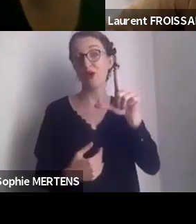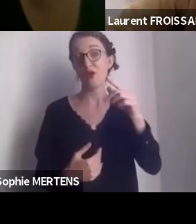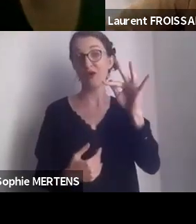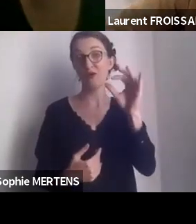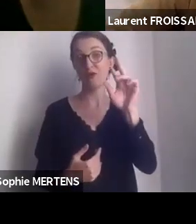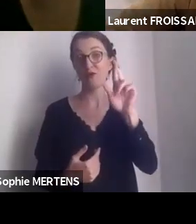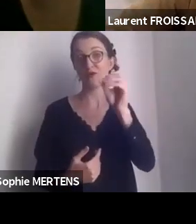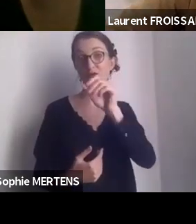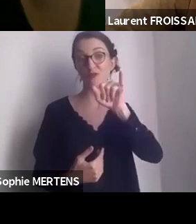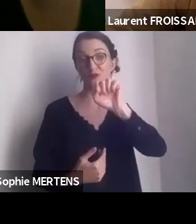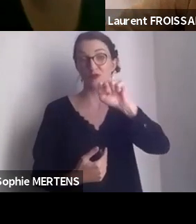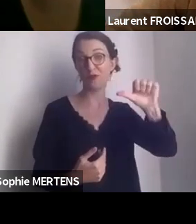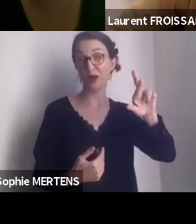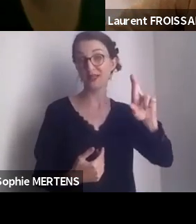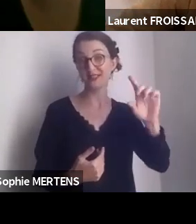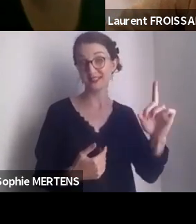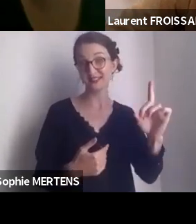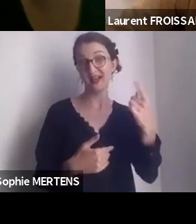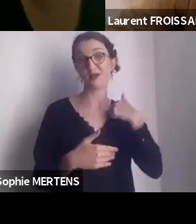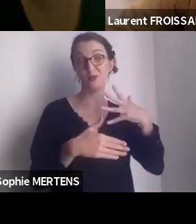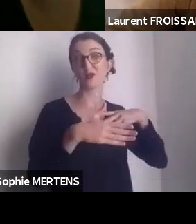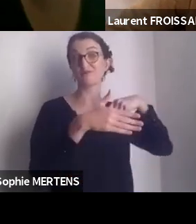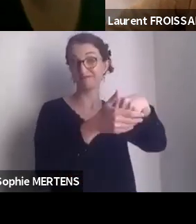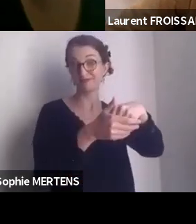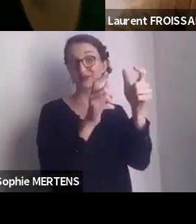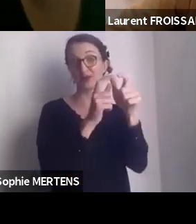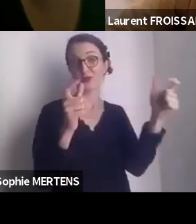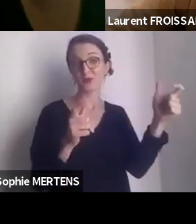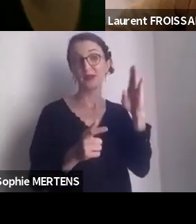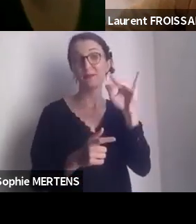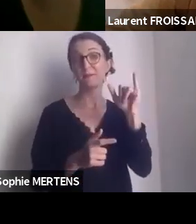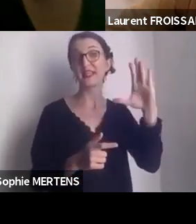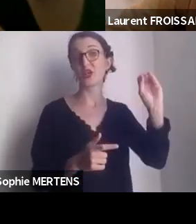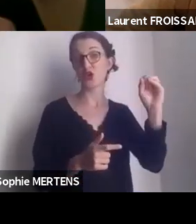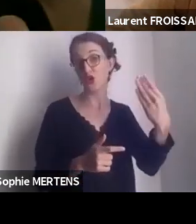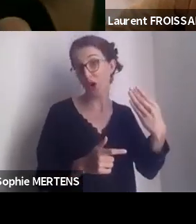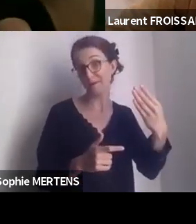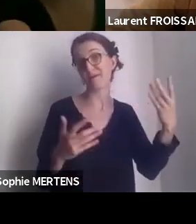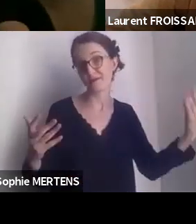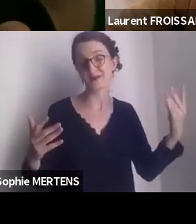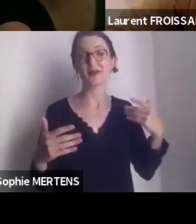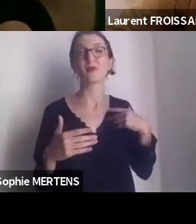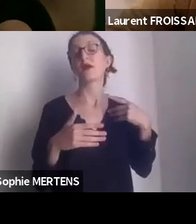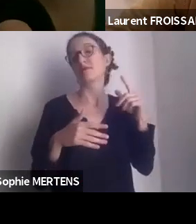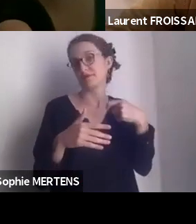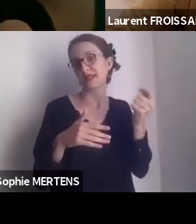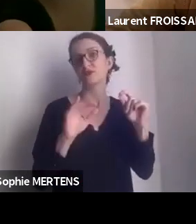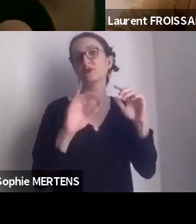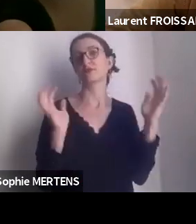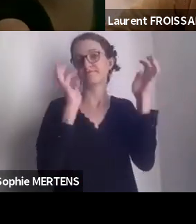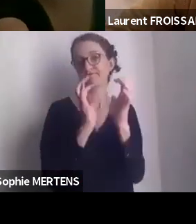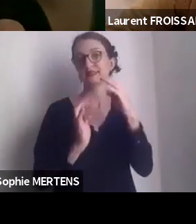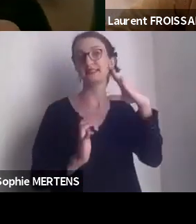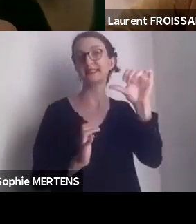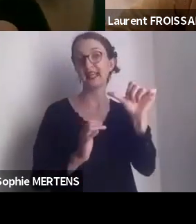le dirigeant de la société BIKOM, B-I-K-O-M, en phonétique, et je suis membre du CA de H-Up depuis un peu plus de